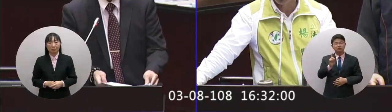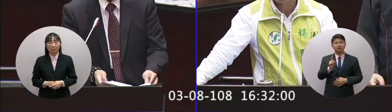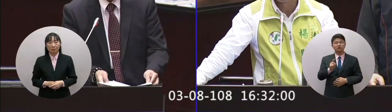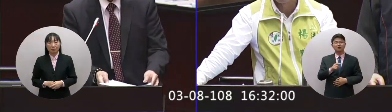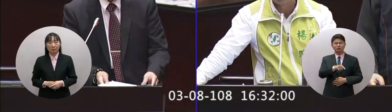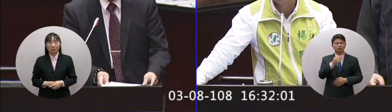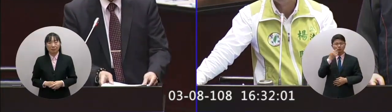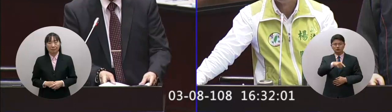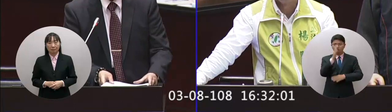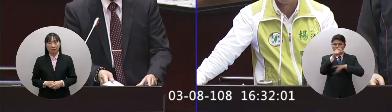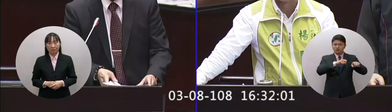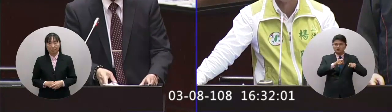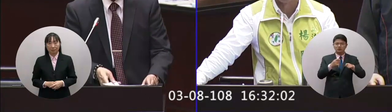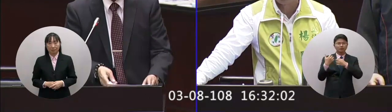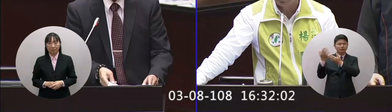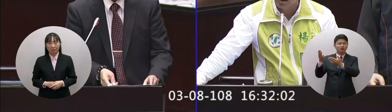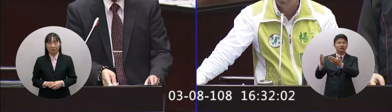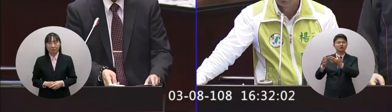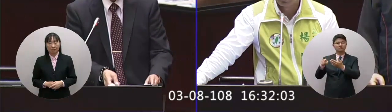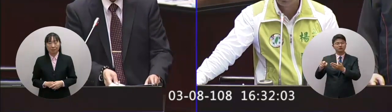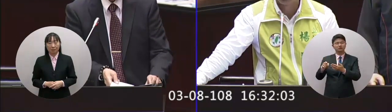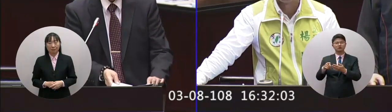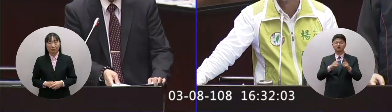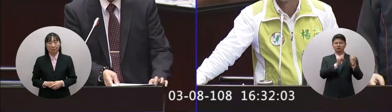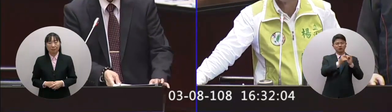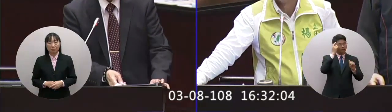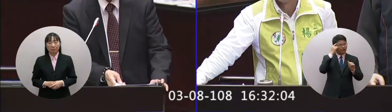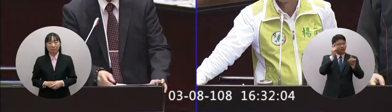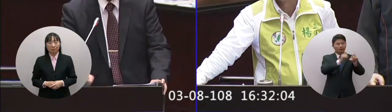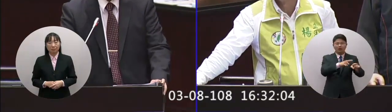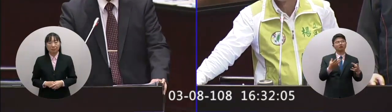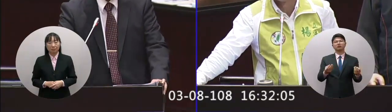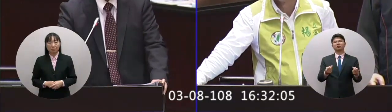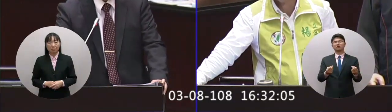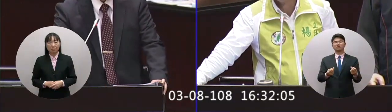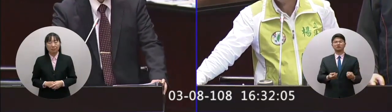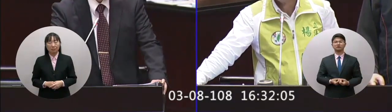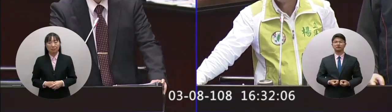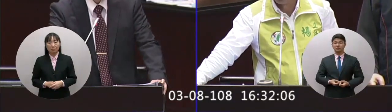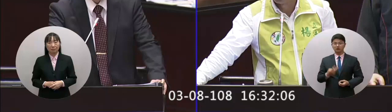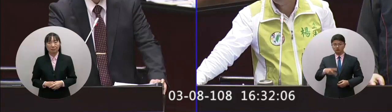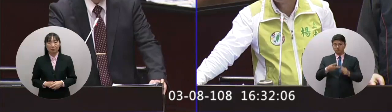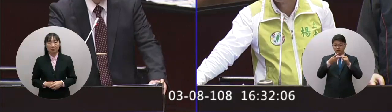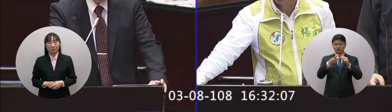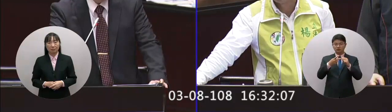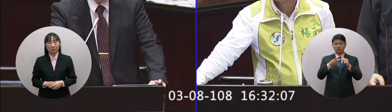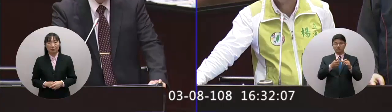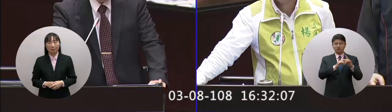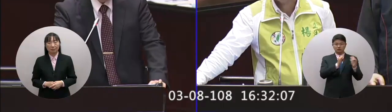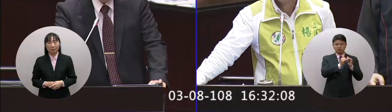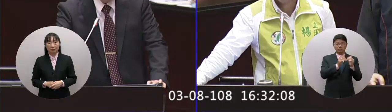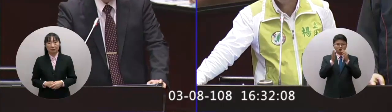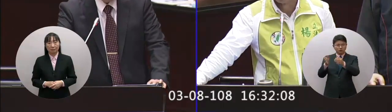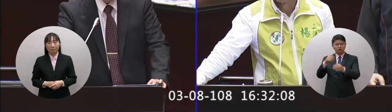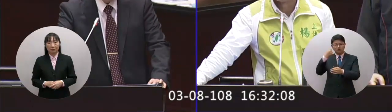想要委外这个政策是非常的不接地气啊，另外一方面啊也表示地方居民对台